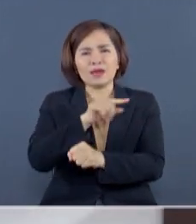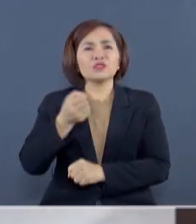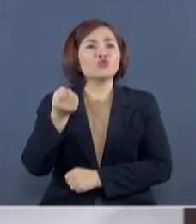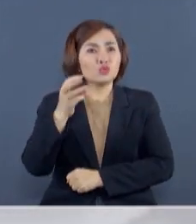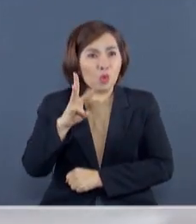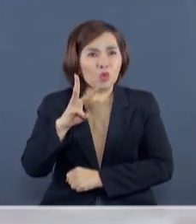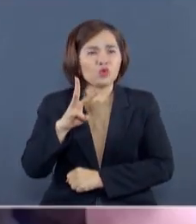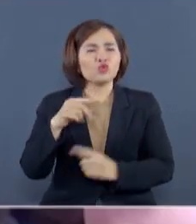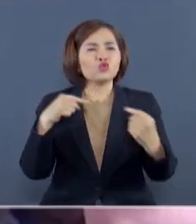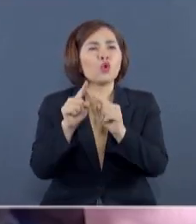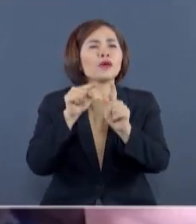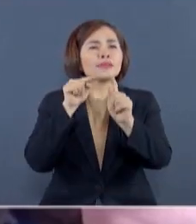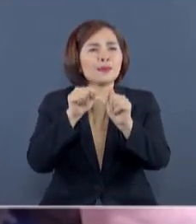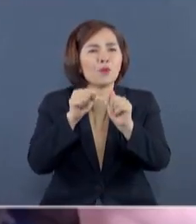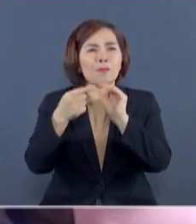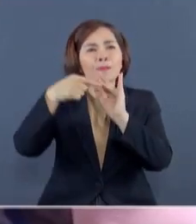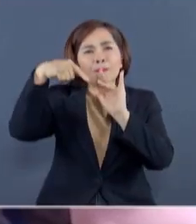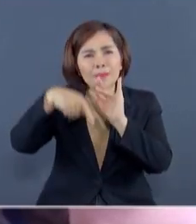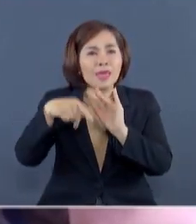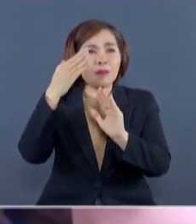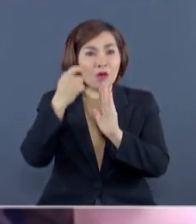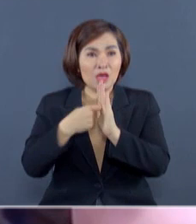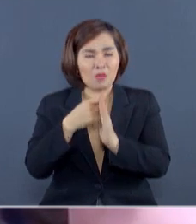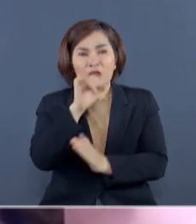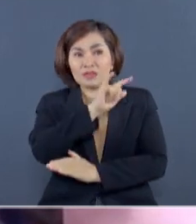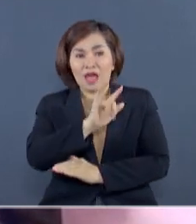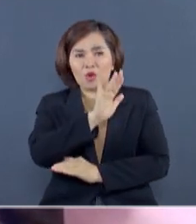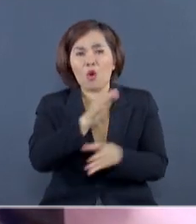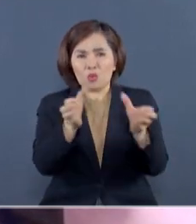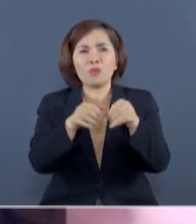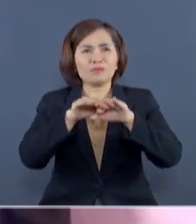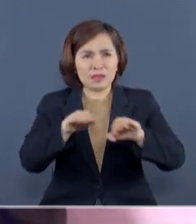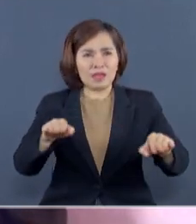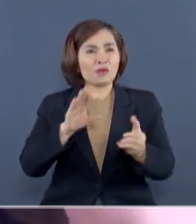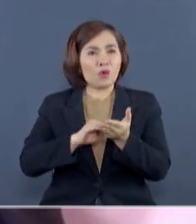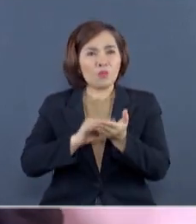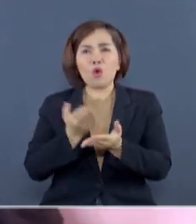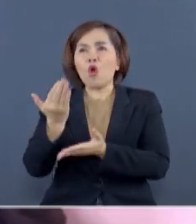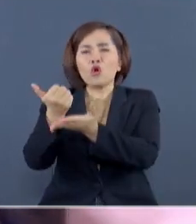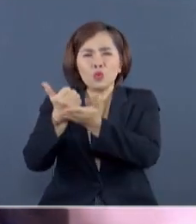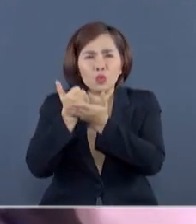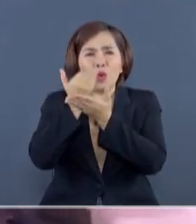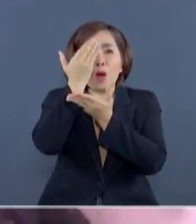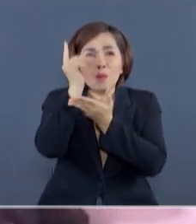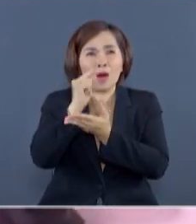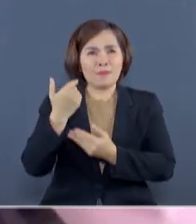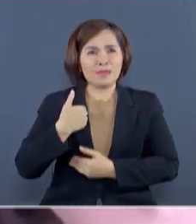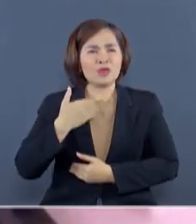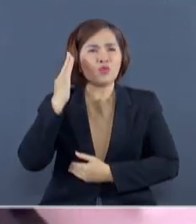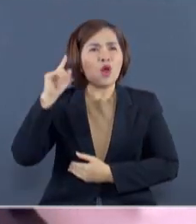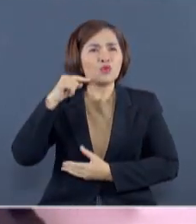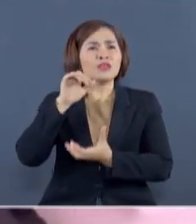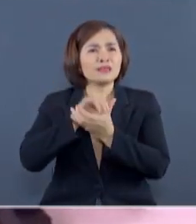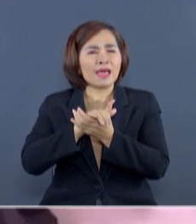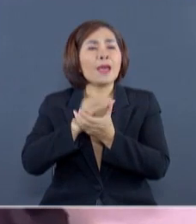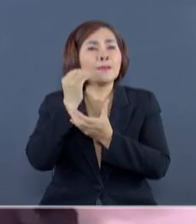ำบลเพคือเรื่องของเรื่องเนี่ยญาติของเด็กๆกลุ่มเนี้ยเขาร้องเรียนมาบอกว่าถูกสามีภรรยาช